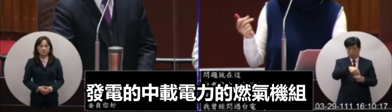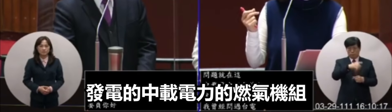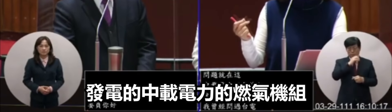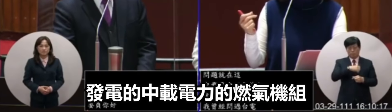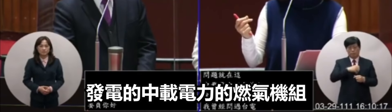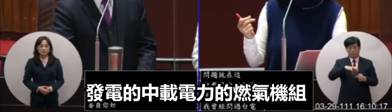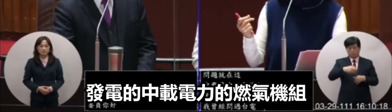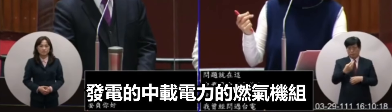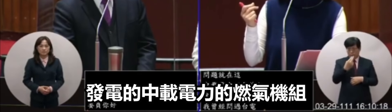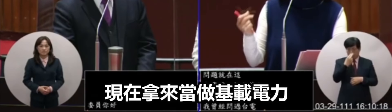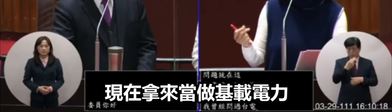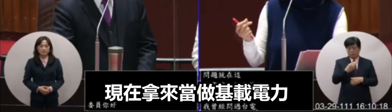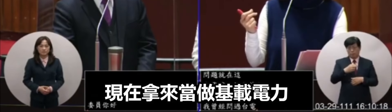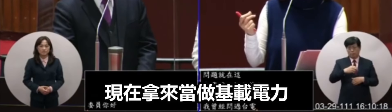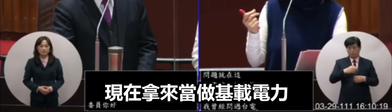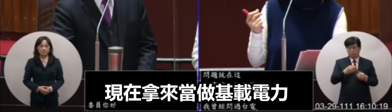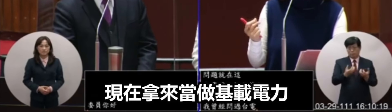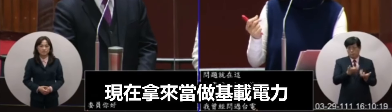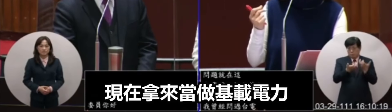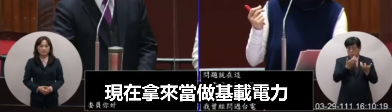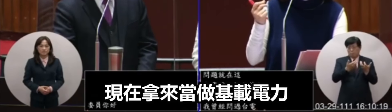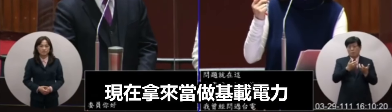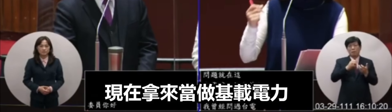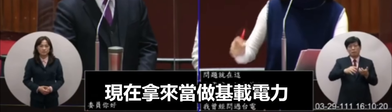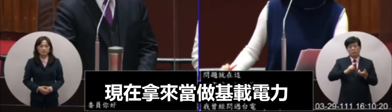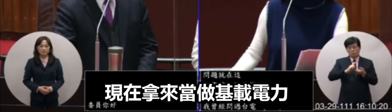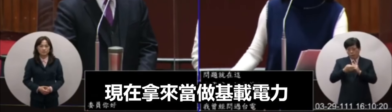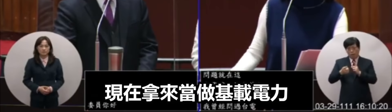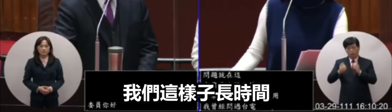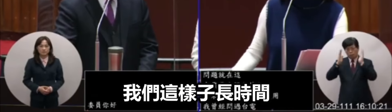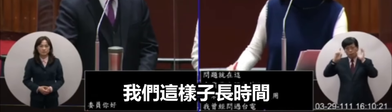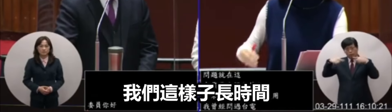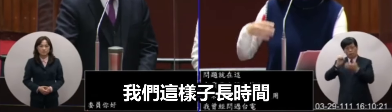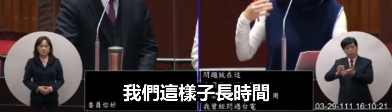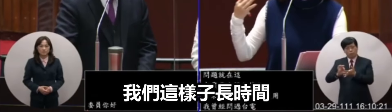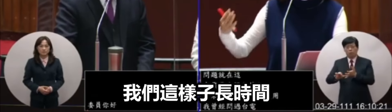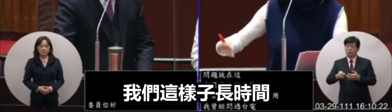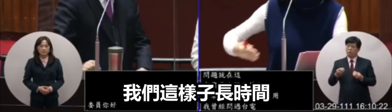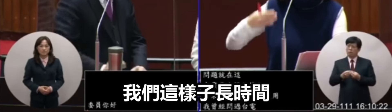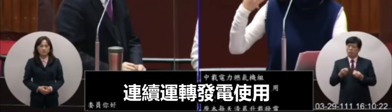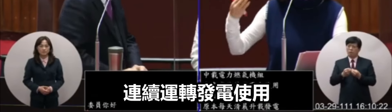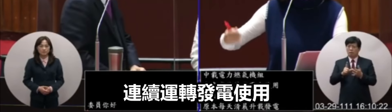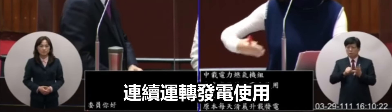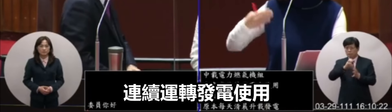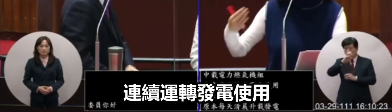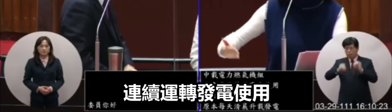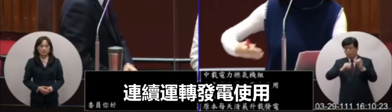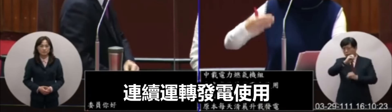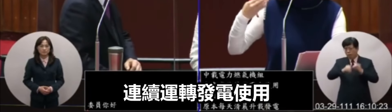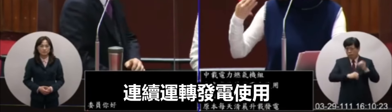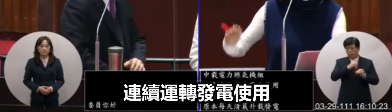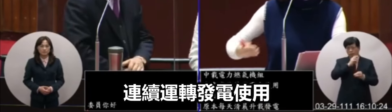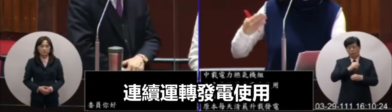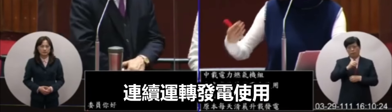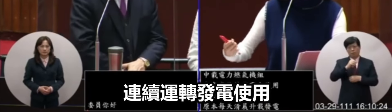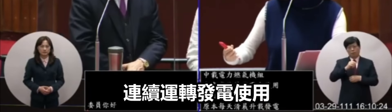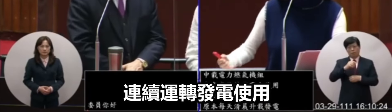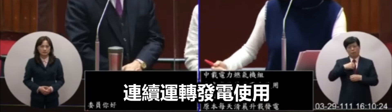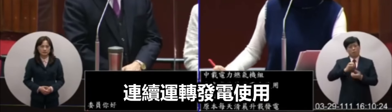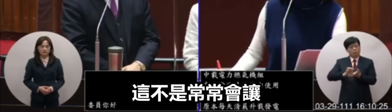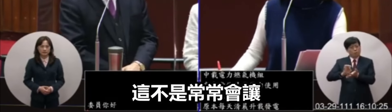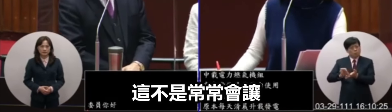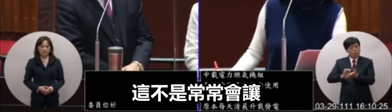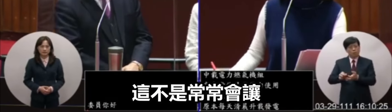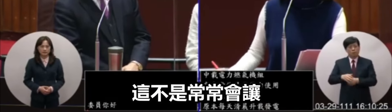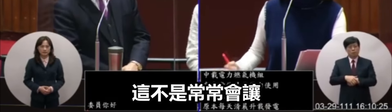力的燃气机组，现在拿来当作机载电力，那我们这样子长时间连续运转发电使